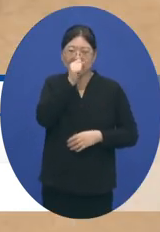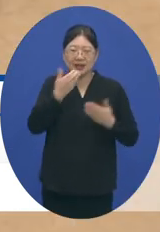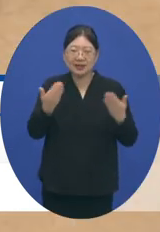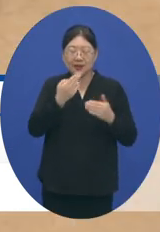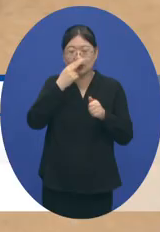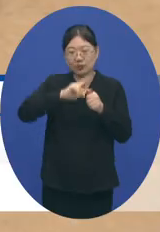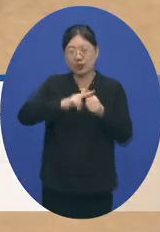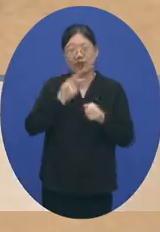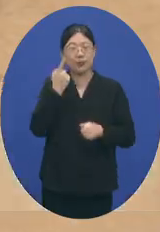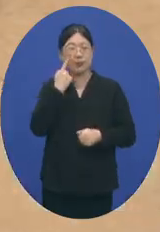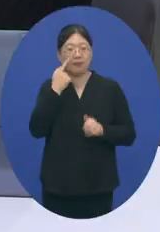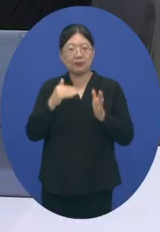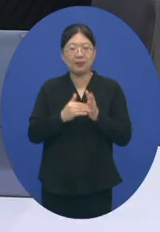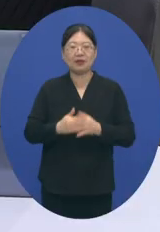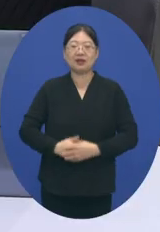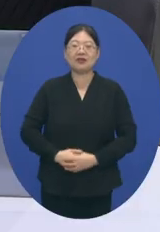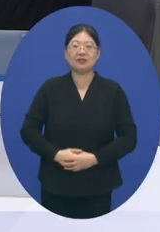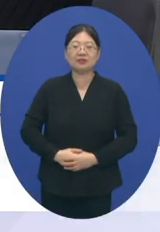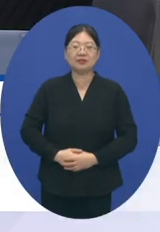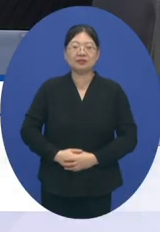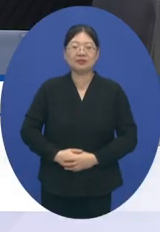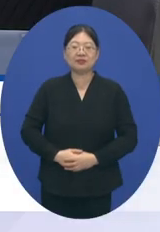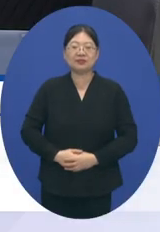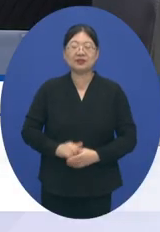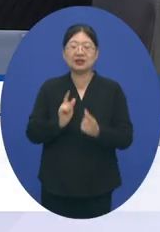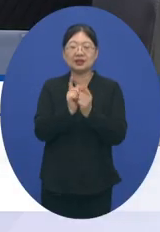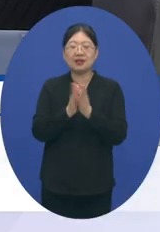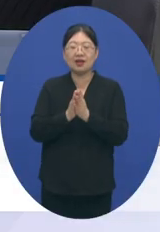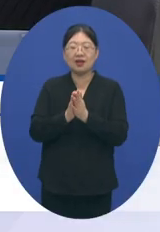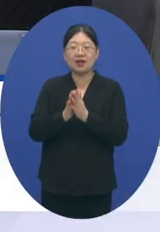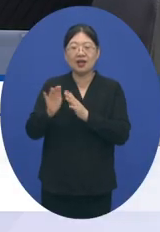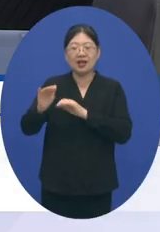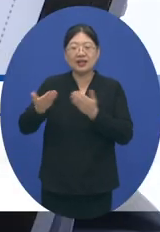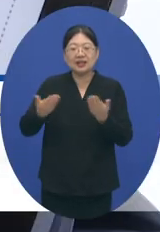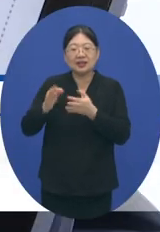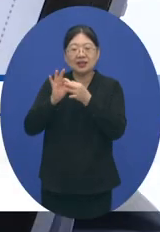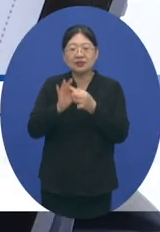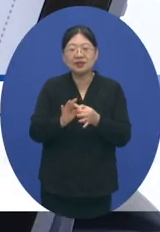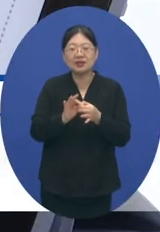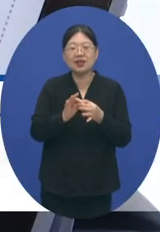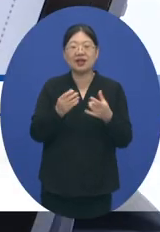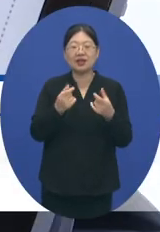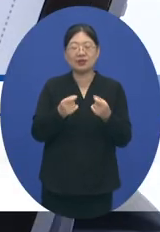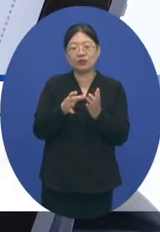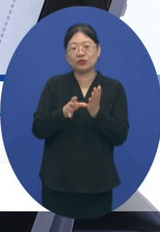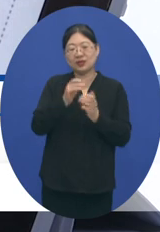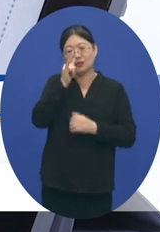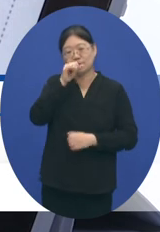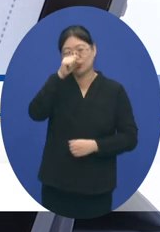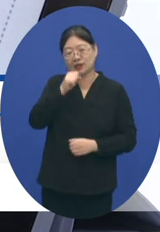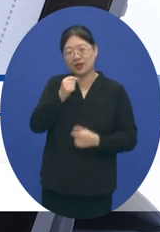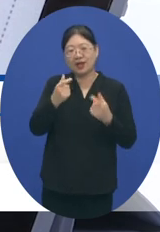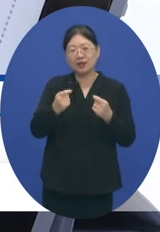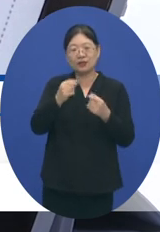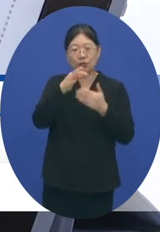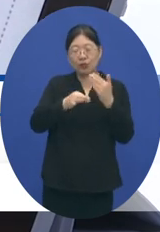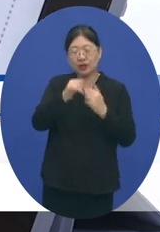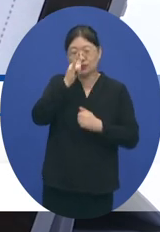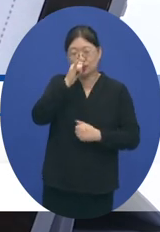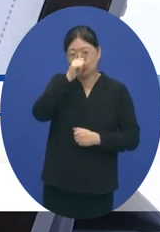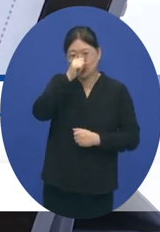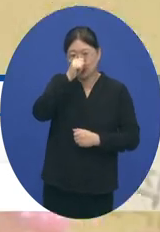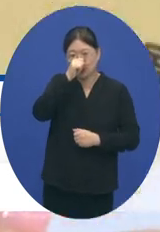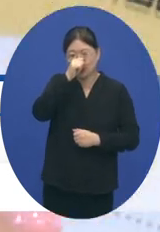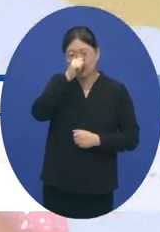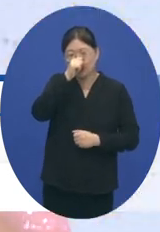일을 도전을 해볼 수 있었고, 또 현장에서 일을 하면서 이런 교구가 있으면 좋겠다, 이런 컨텐츠가 또 있으면 좋겠다